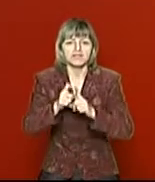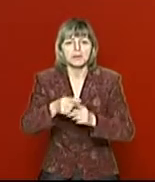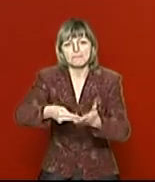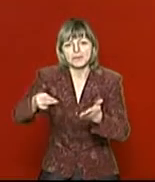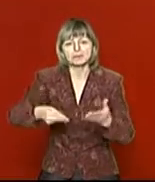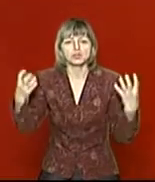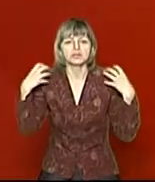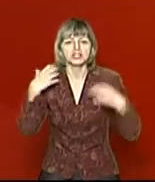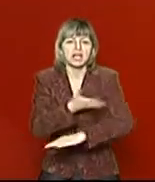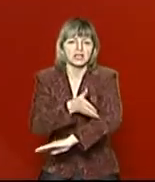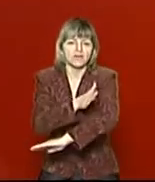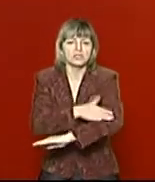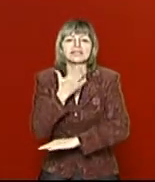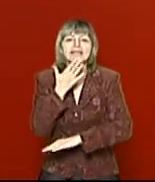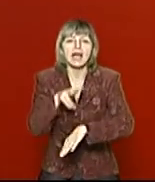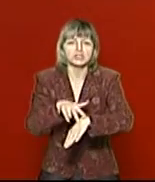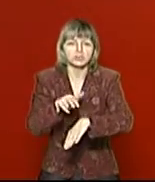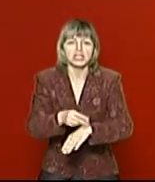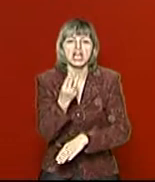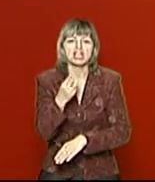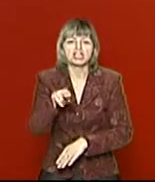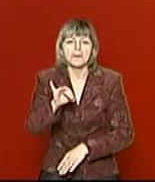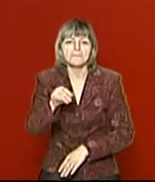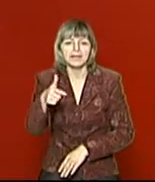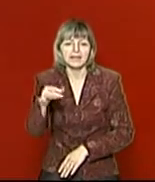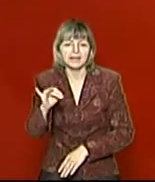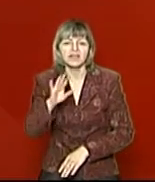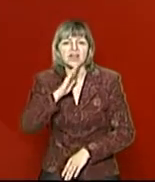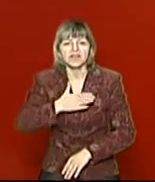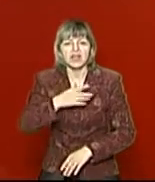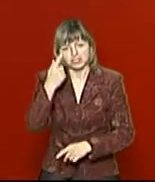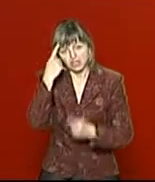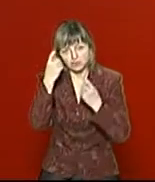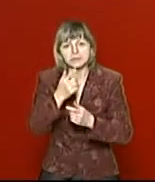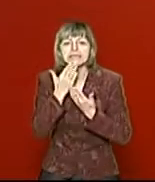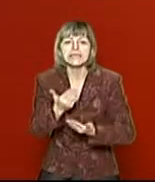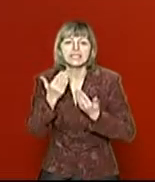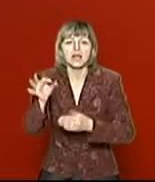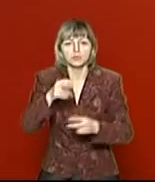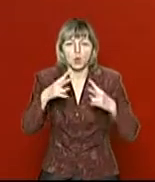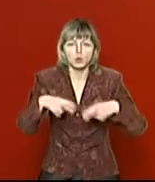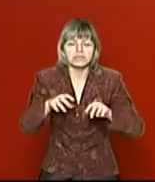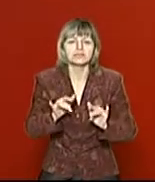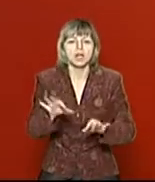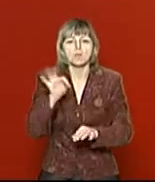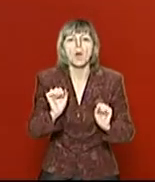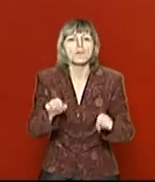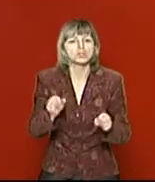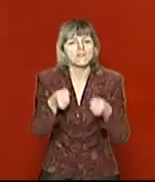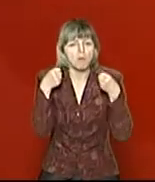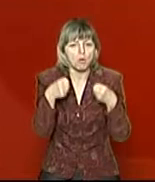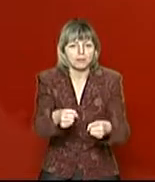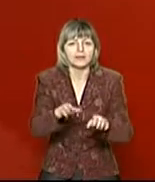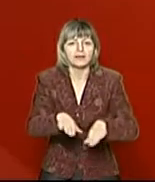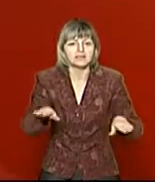підписом начальника Волинської нацполіції Петра Шпиги на наш інформаційний запит щодо розслідування справи про можливе побиття